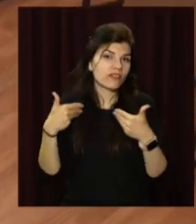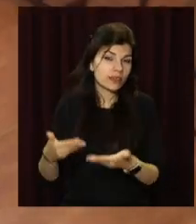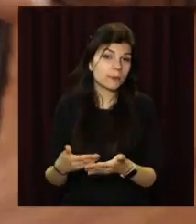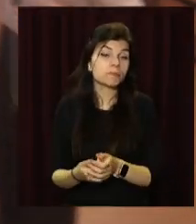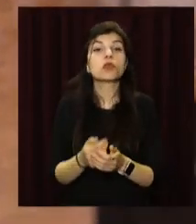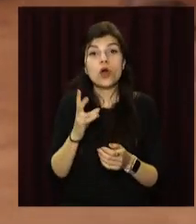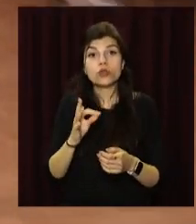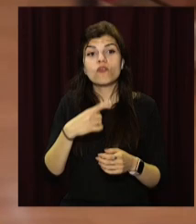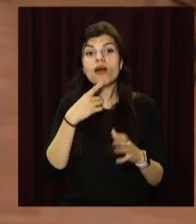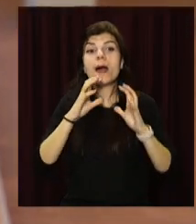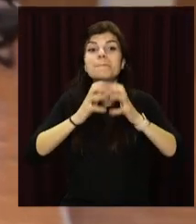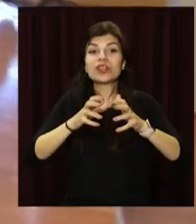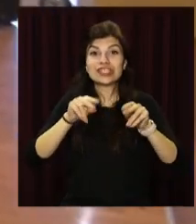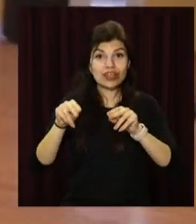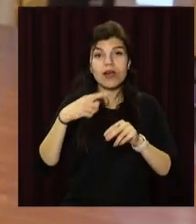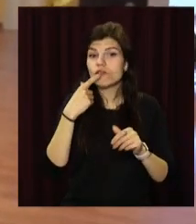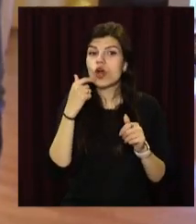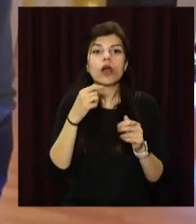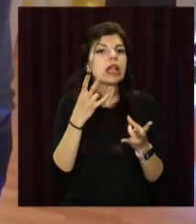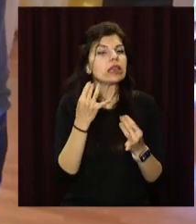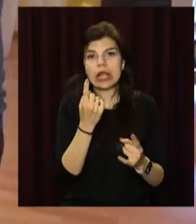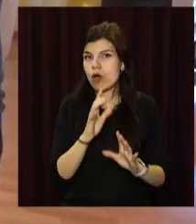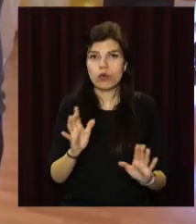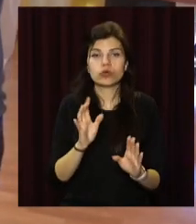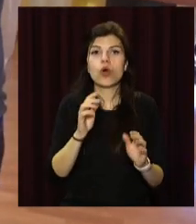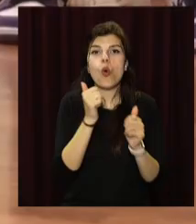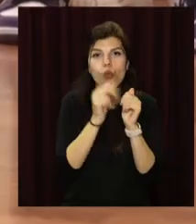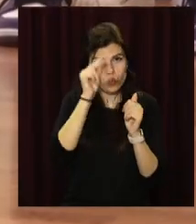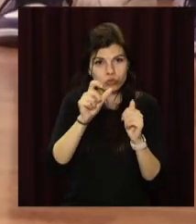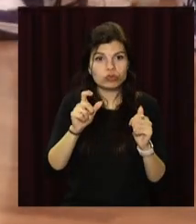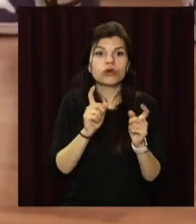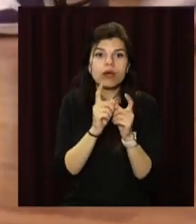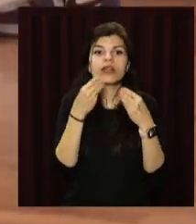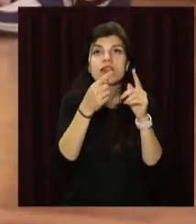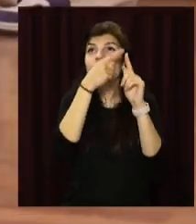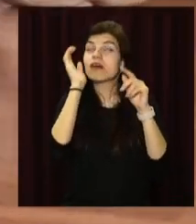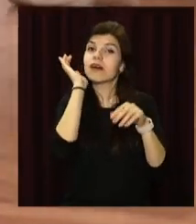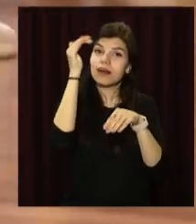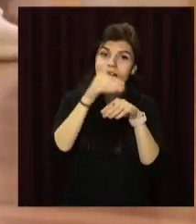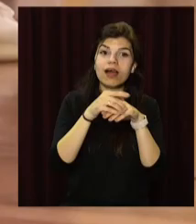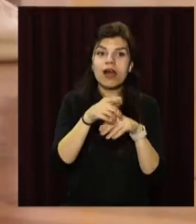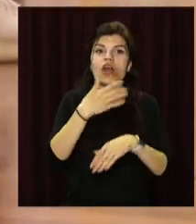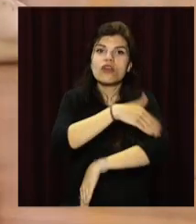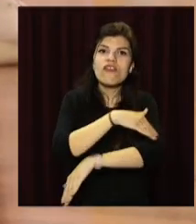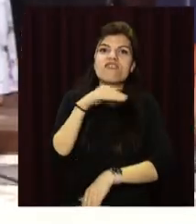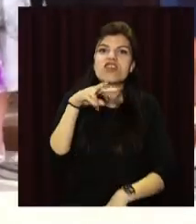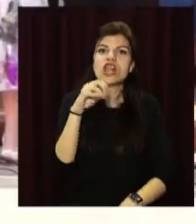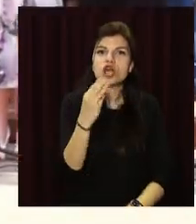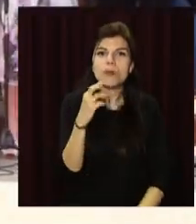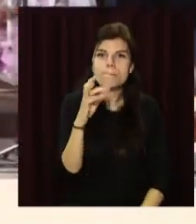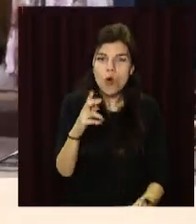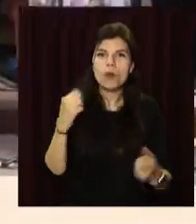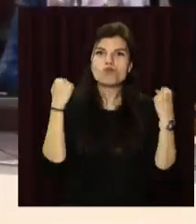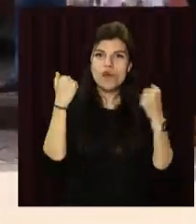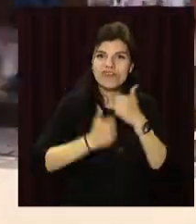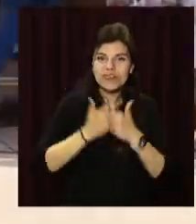Однак, стверджують у «Планеті щастя», жодного учня не залишать без вітань. Протягом дня дадуть можливість усім провести на дворі флешмоби, спортивні